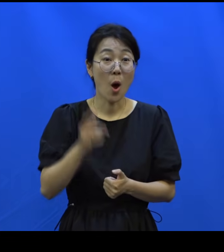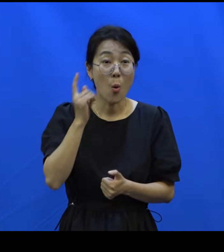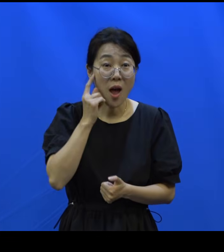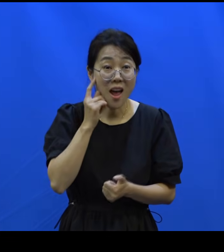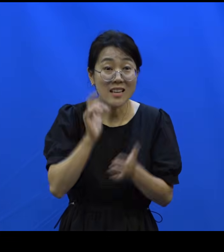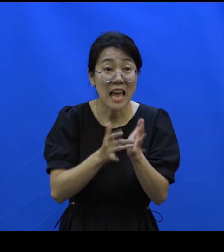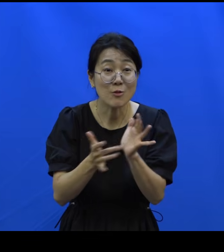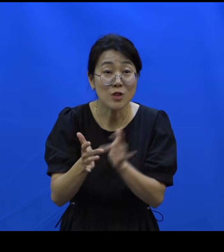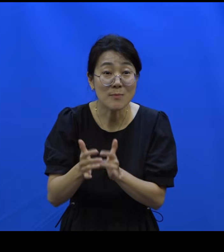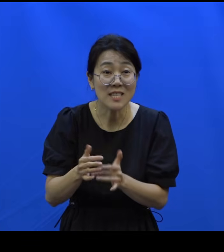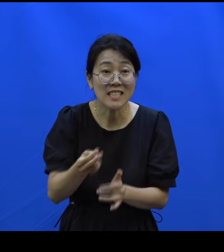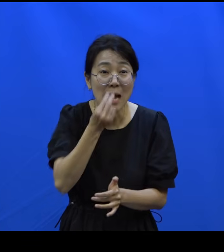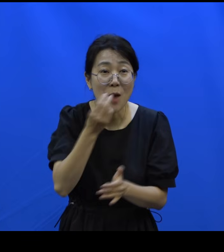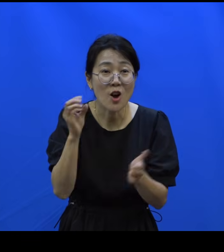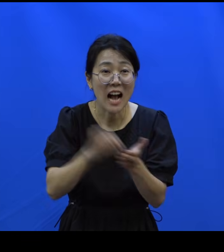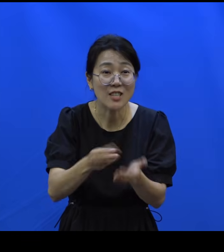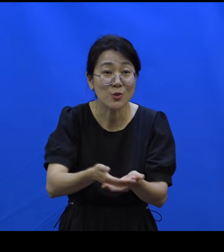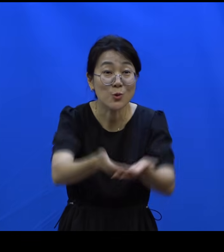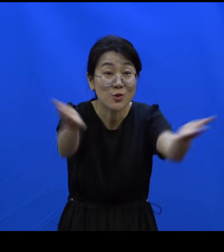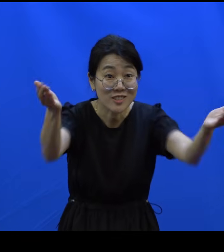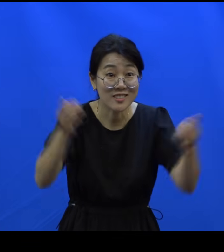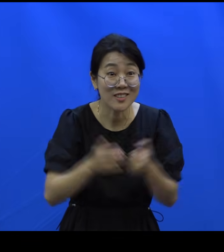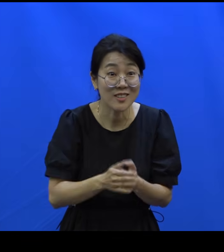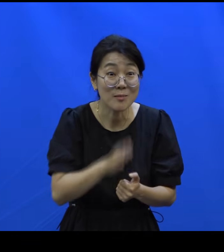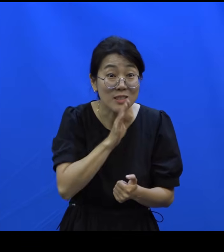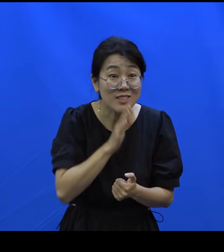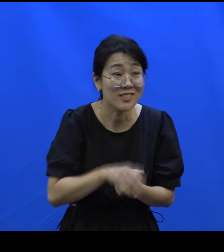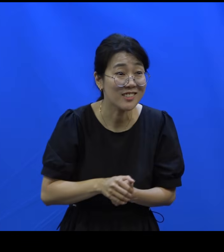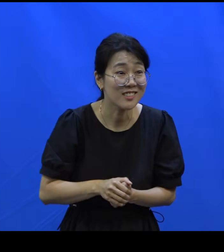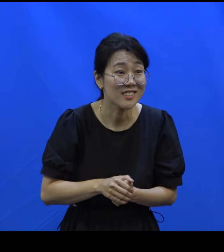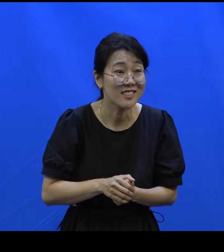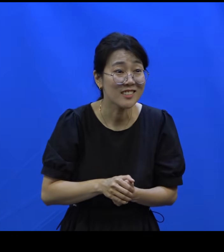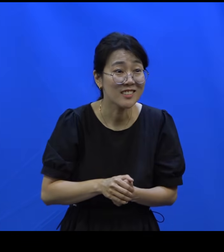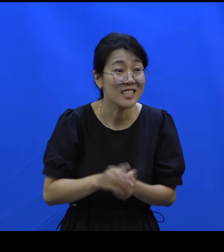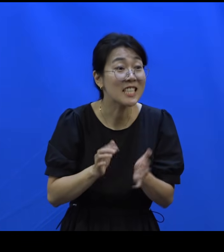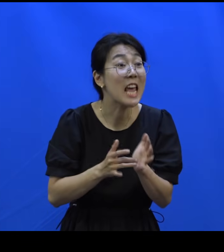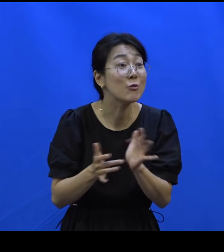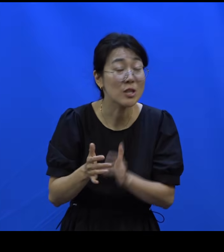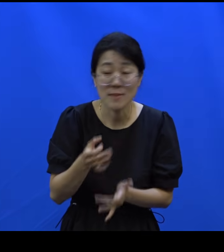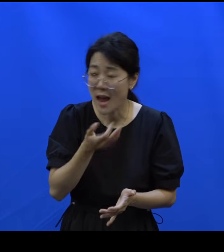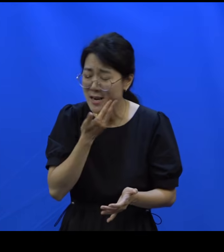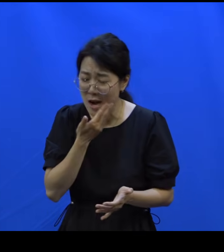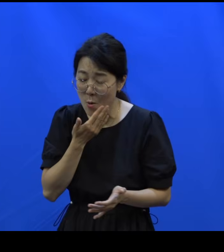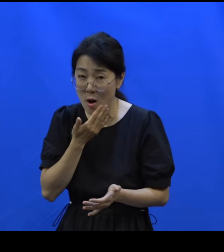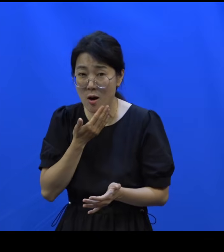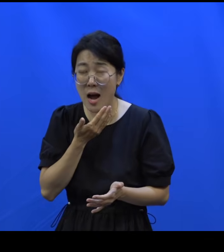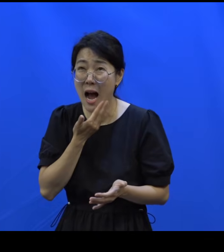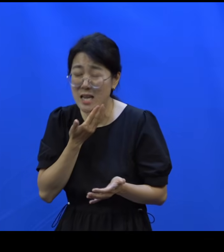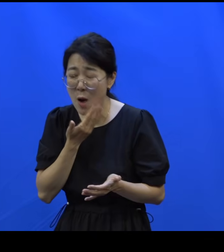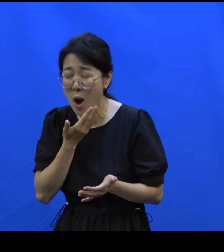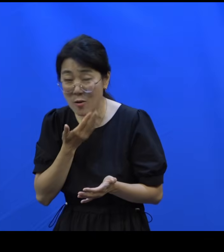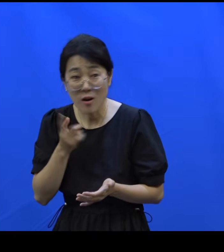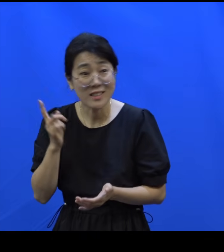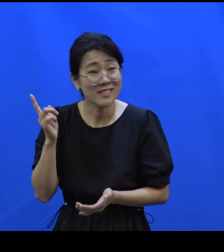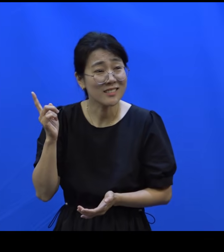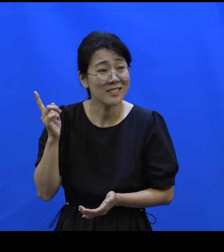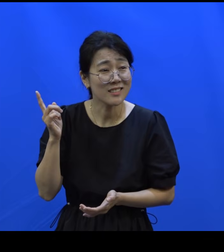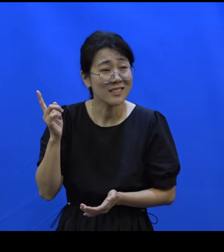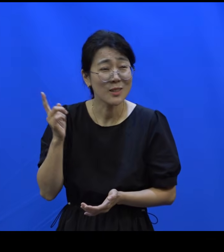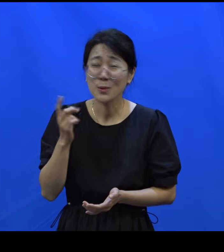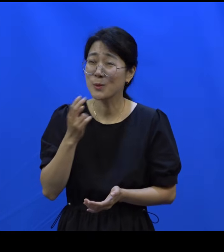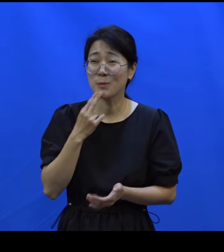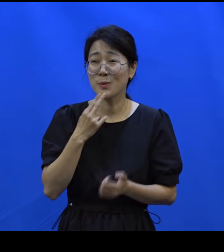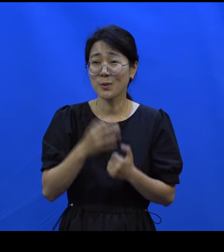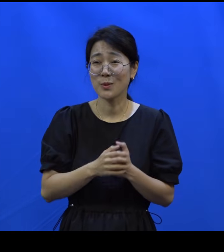내어놓으신 분입니다. 속옷을 달라거든 그 옷까지 주라. 일반적인 상식 수준을 뛰어넘는